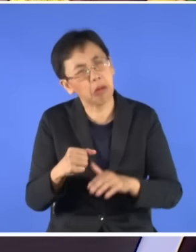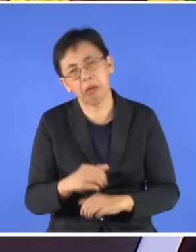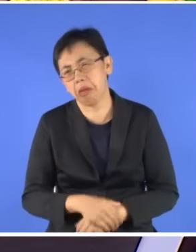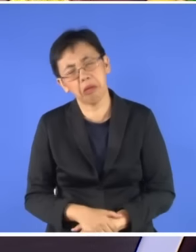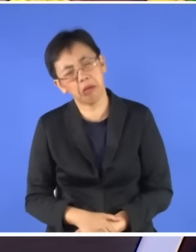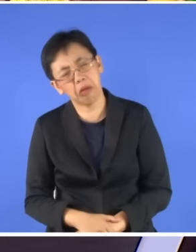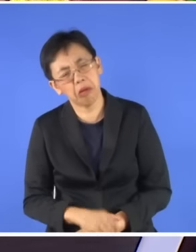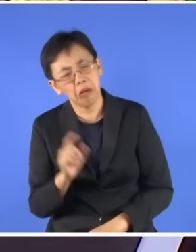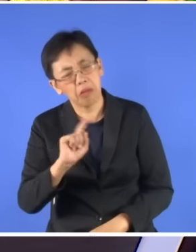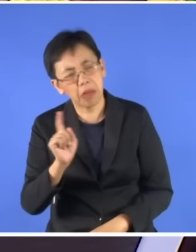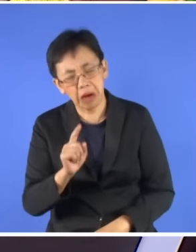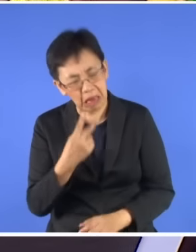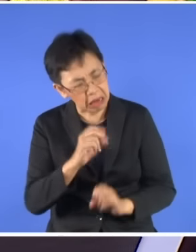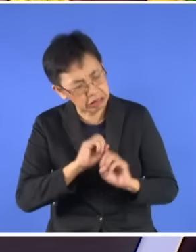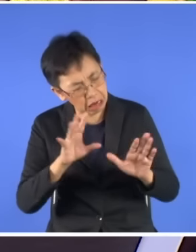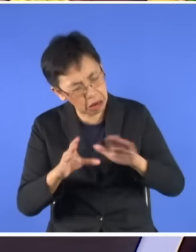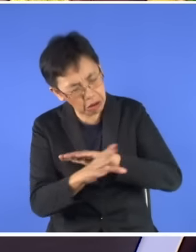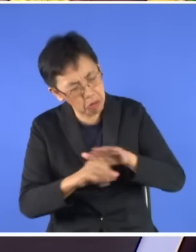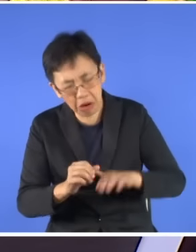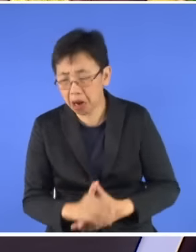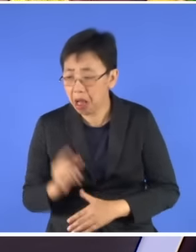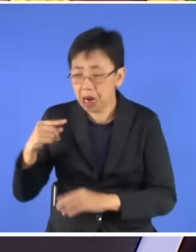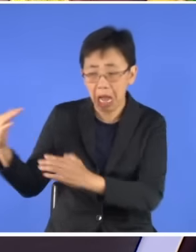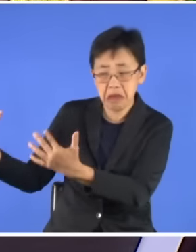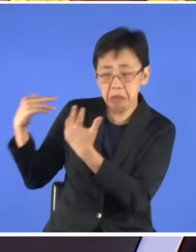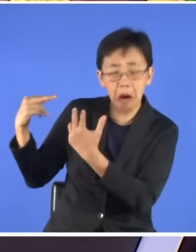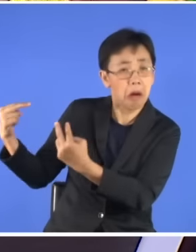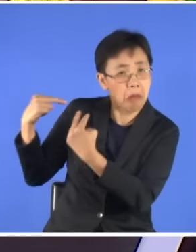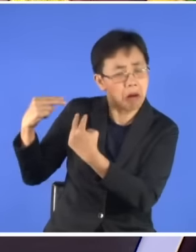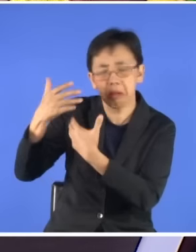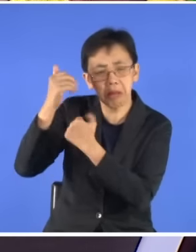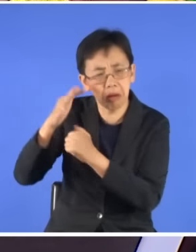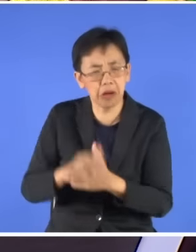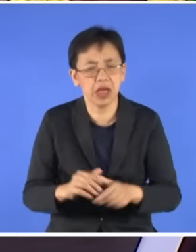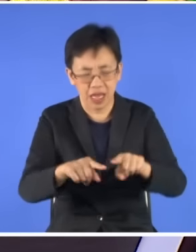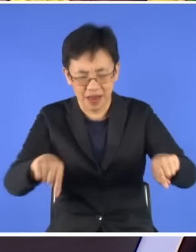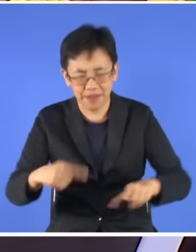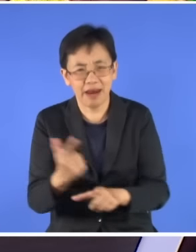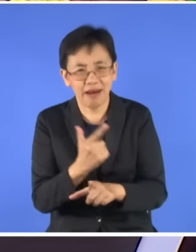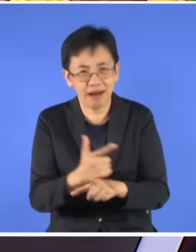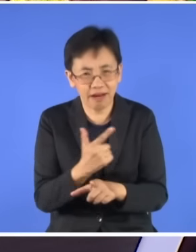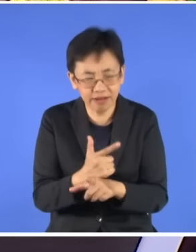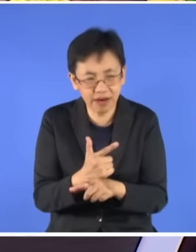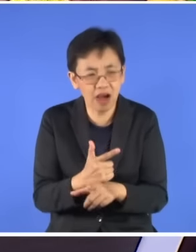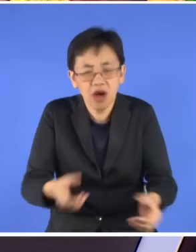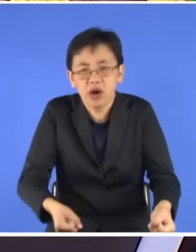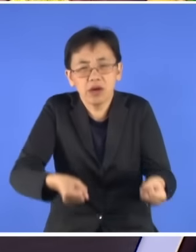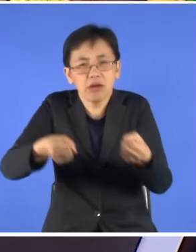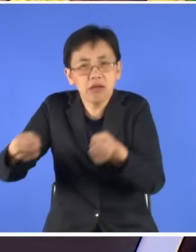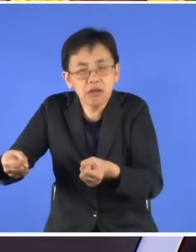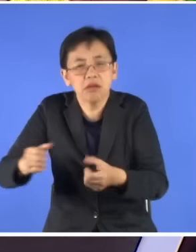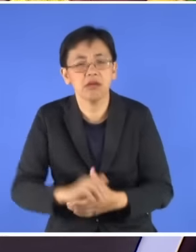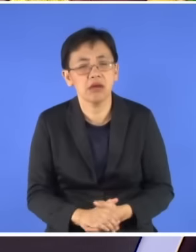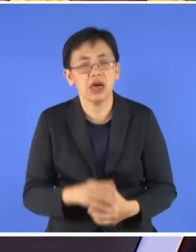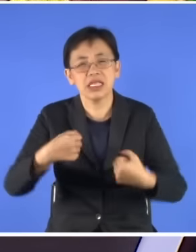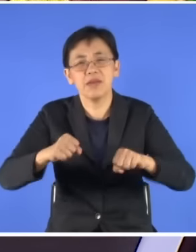คือเขาแบบว่าโต้งๆเลยนะไม่สนใจเลยคือเป็นแผ่นเหล็กเป็นโครงเหล็กนะยกขึ้นไปหิ้วขึ้นไปใส่มอเ